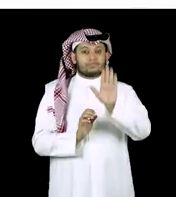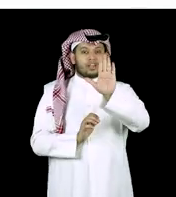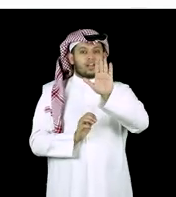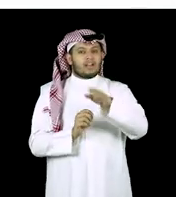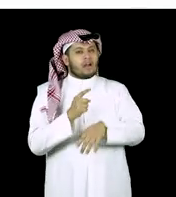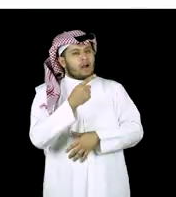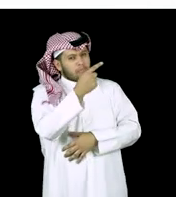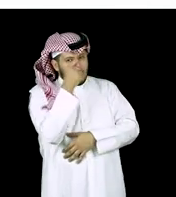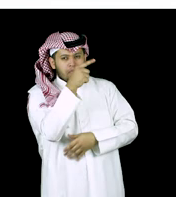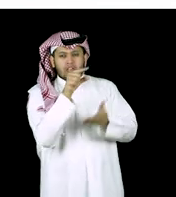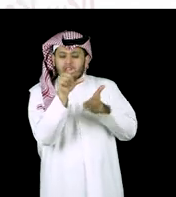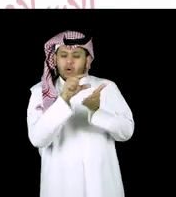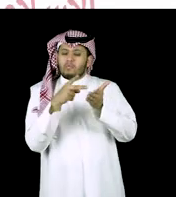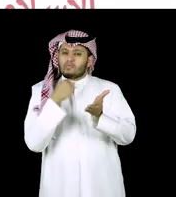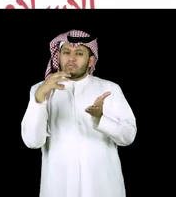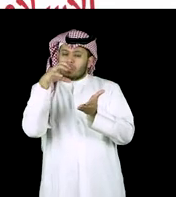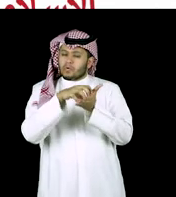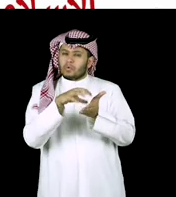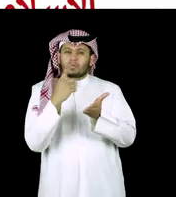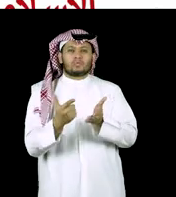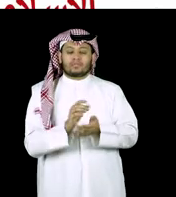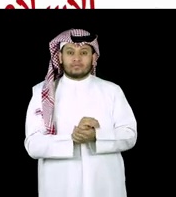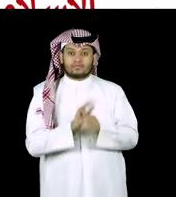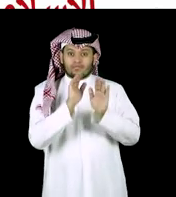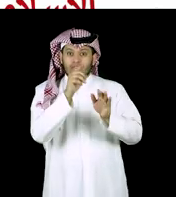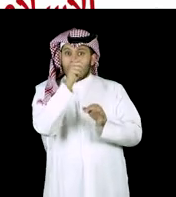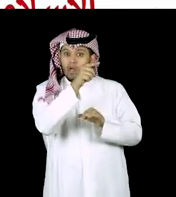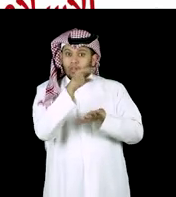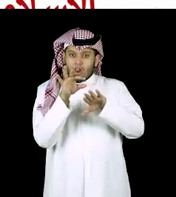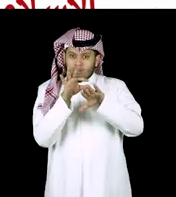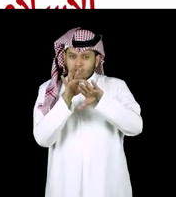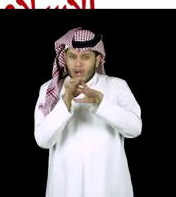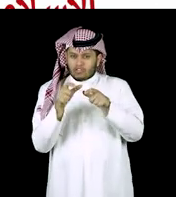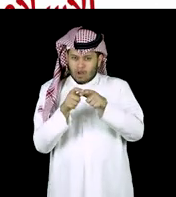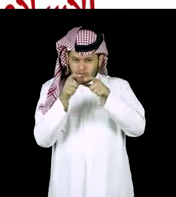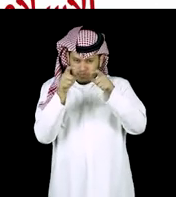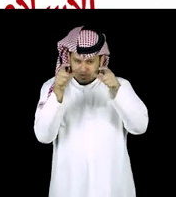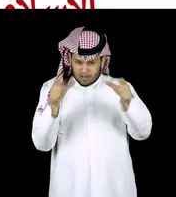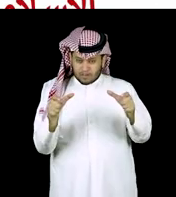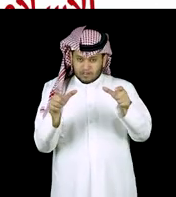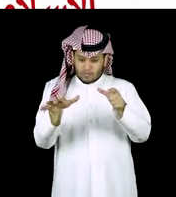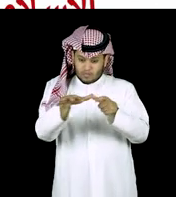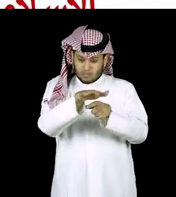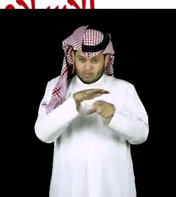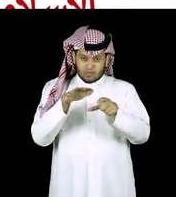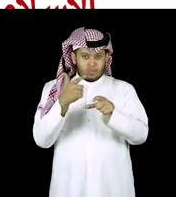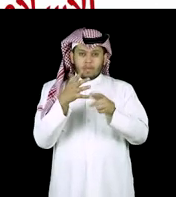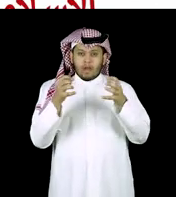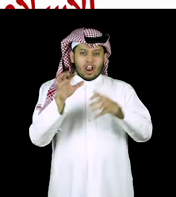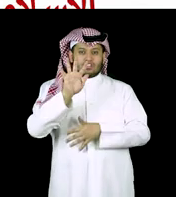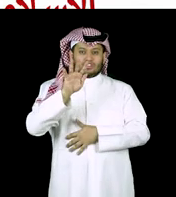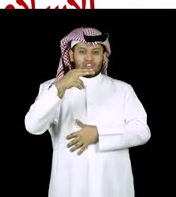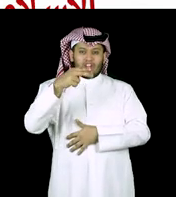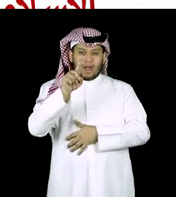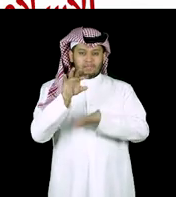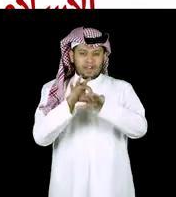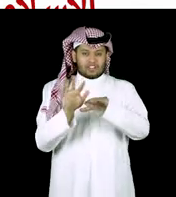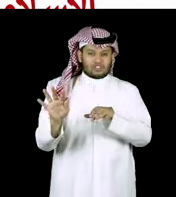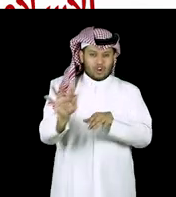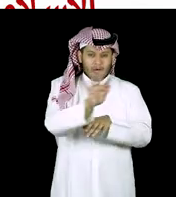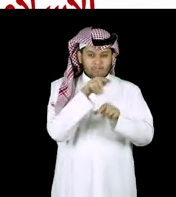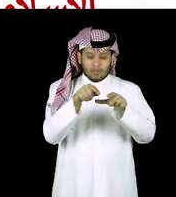مفهوم الدولة هي مجموعة كبيرة من الناس، أي الشعب،